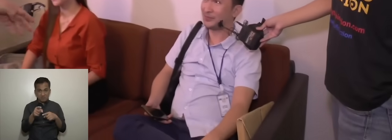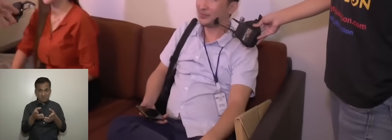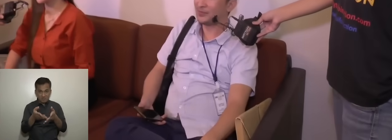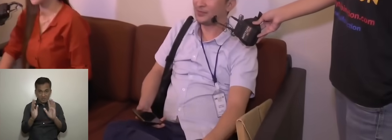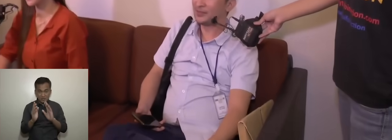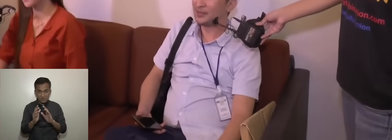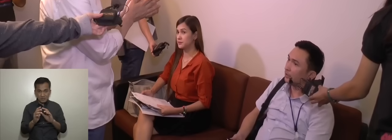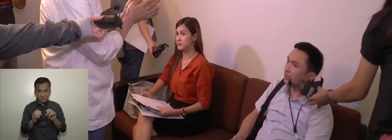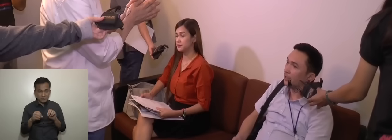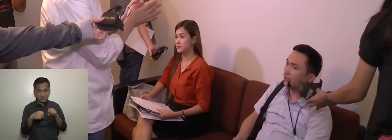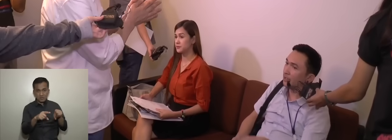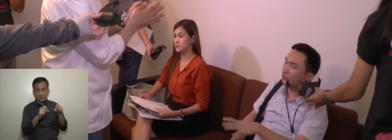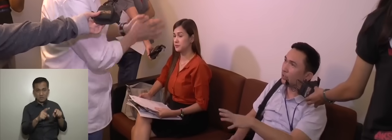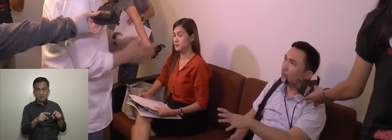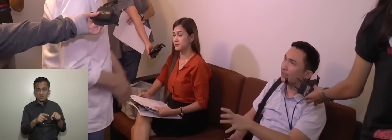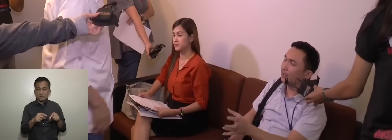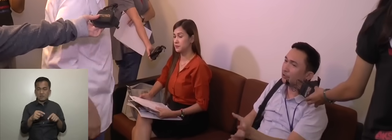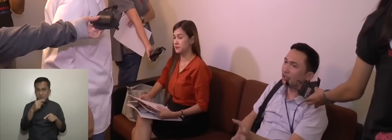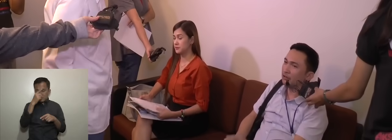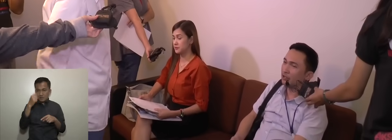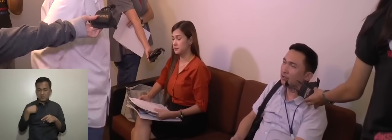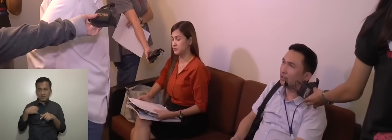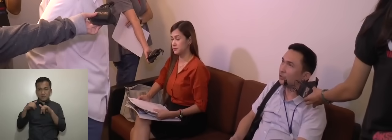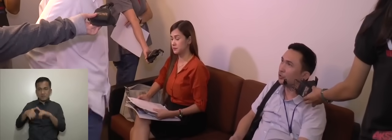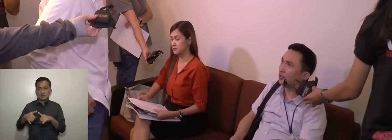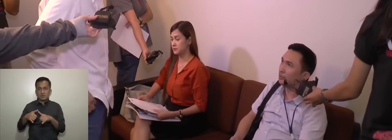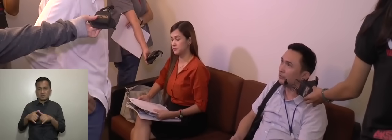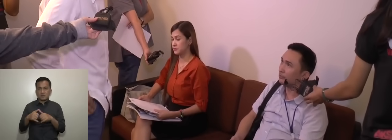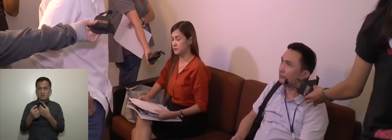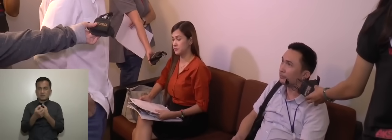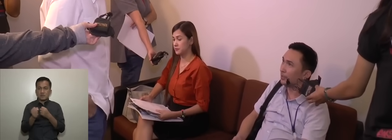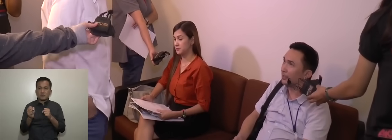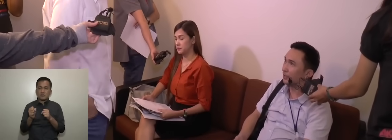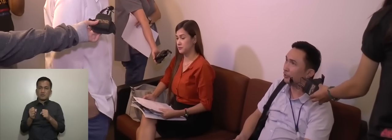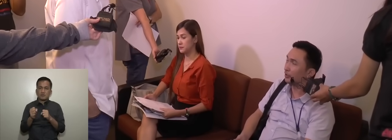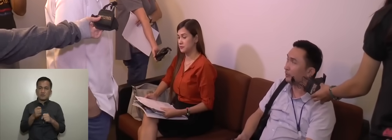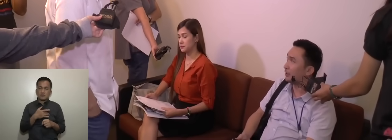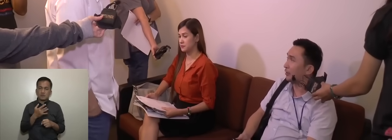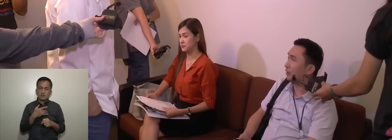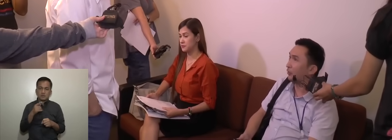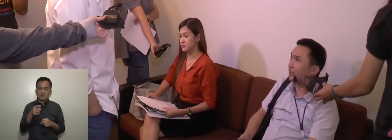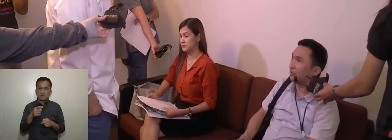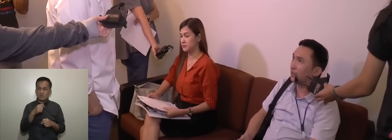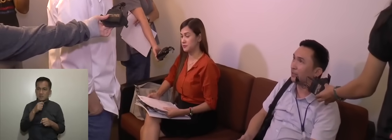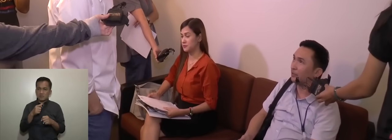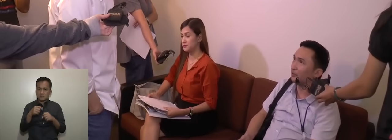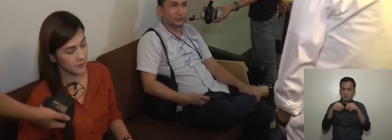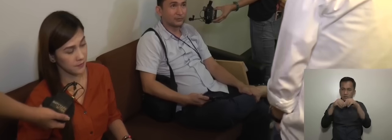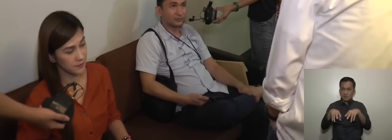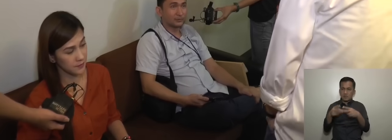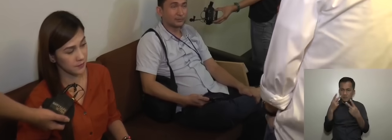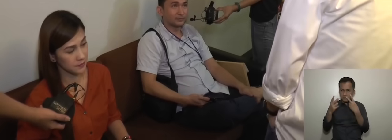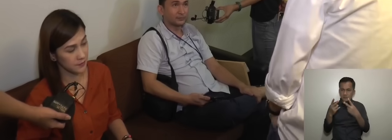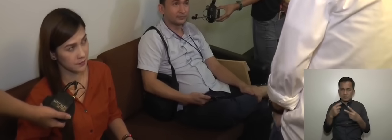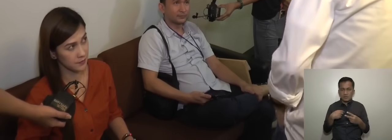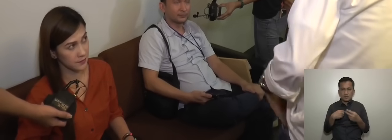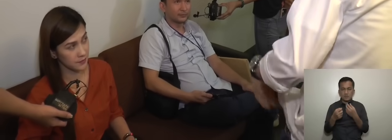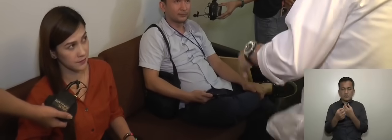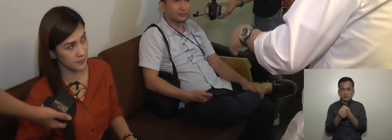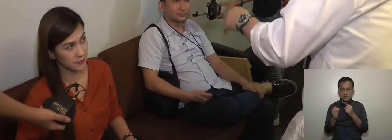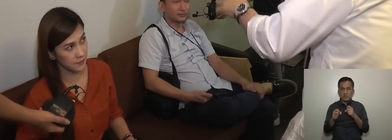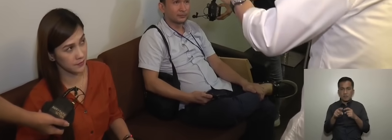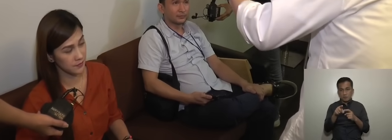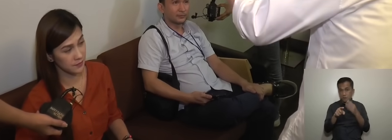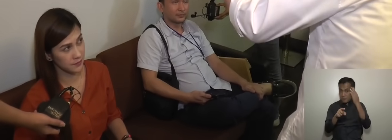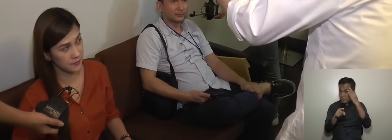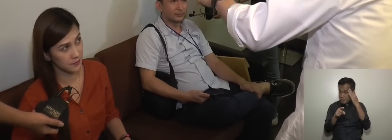siya yung itutulak mo doon? Eh, since nandun lang kasi ko, sir, ano eh, secured naman yung feeling ko, hindi naman siya nawawala sa paningin ko. Sige, secured siya, pero alam mo